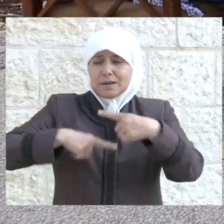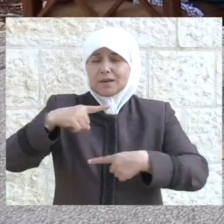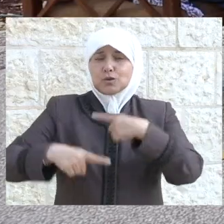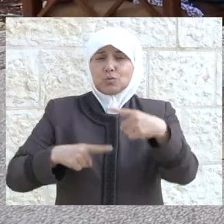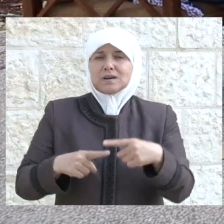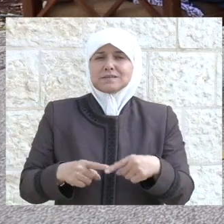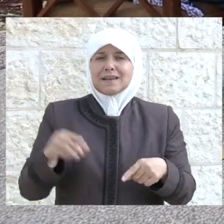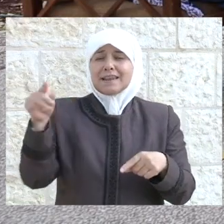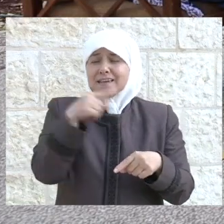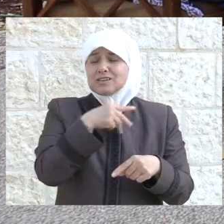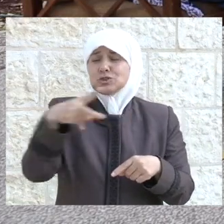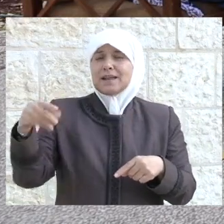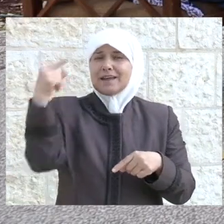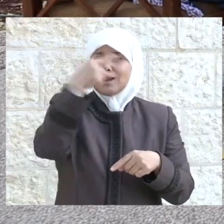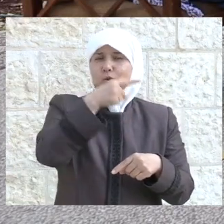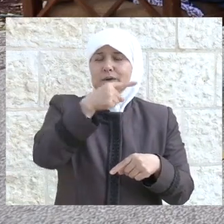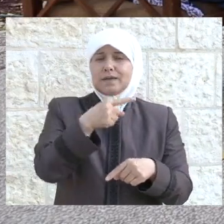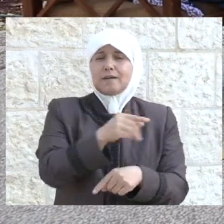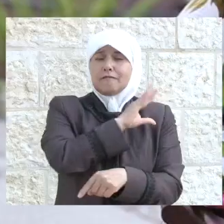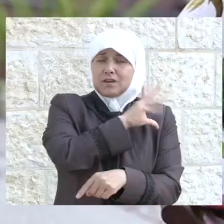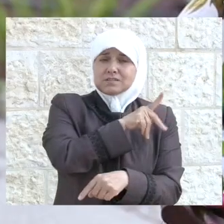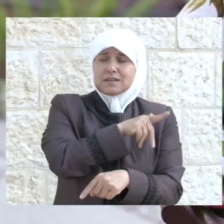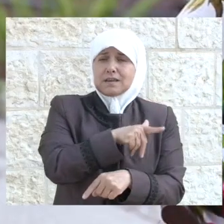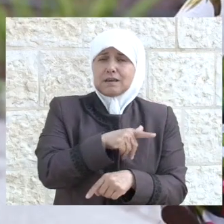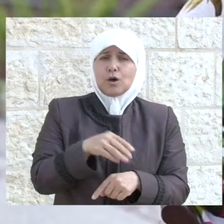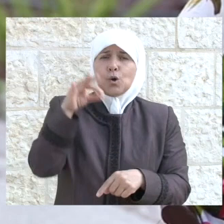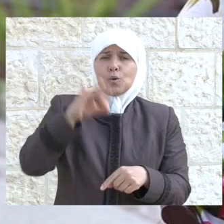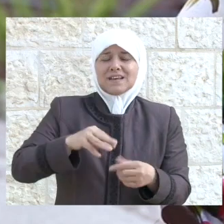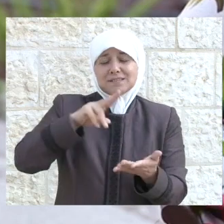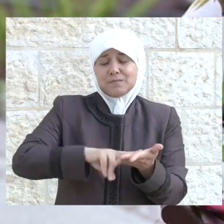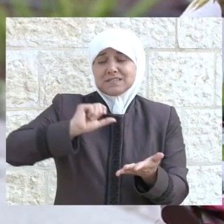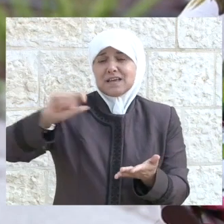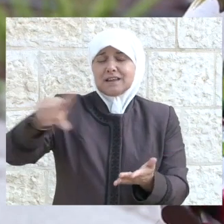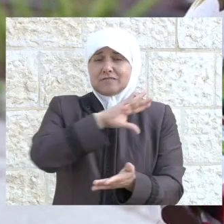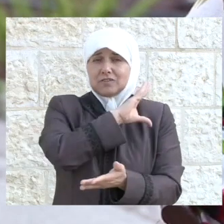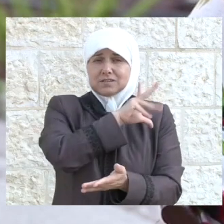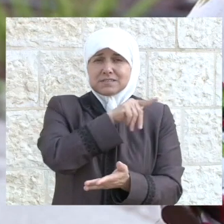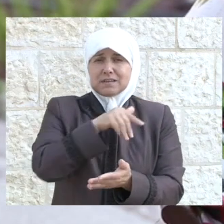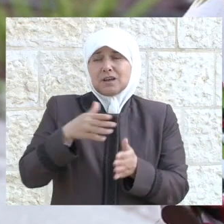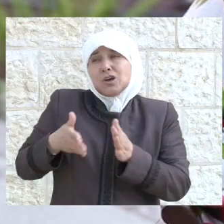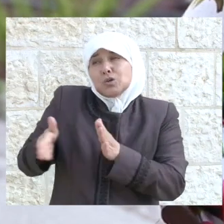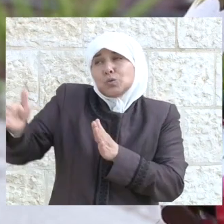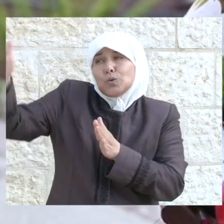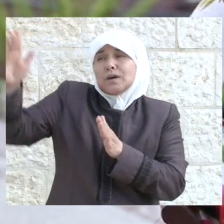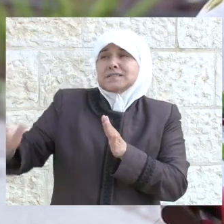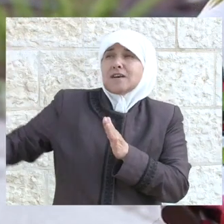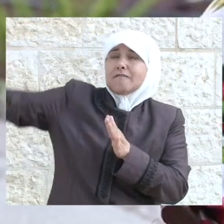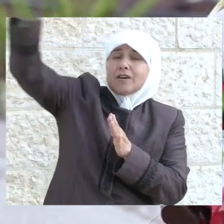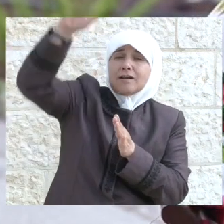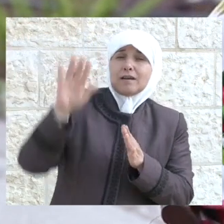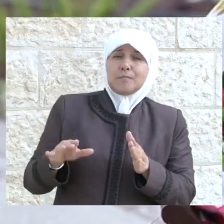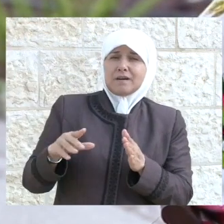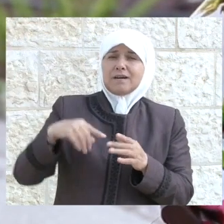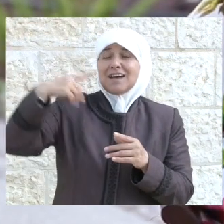كفلسطينية إني أوصل رسالة شعبنا كفلسطينيين للخارج، أحكي عن فلسطين، أحكي بصوت